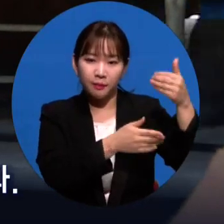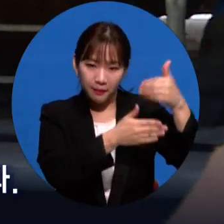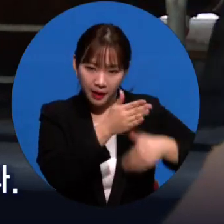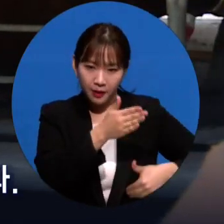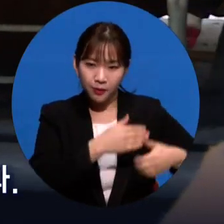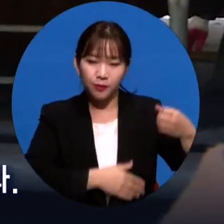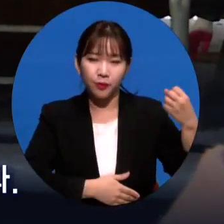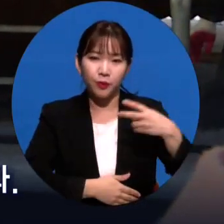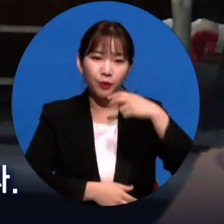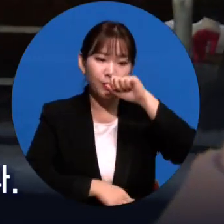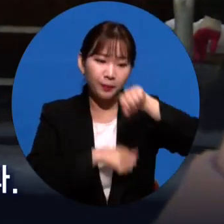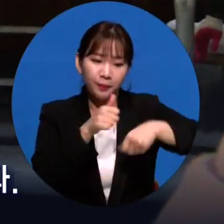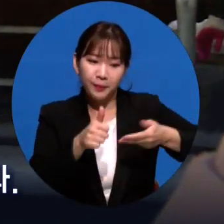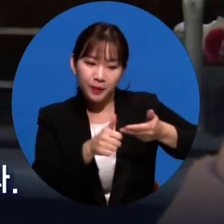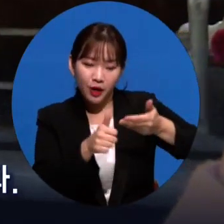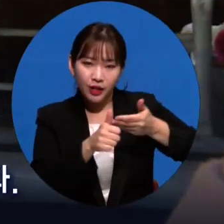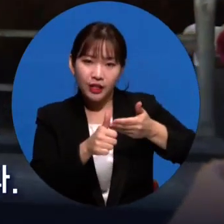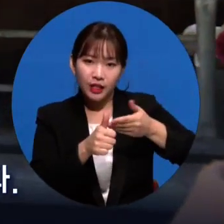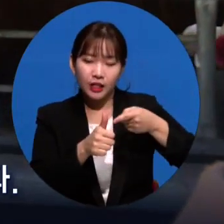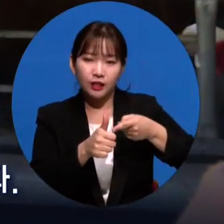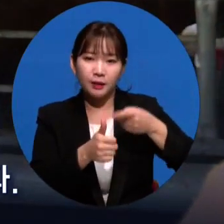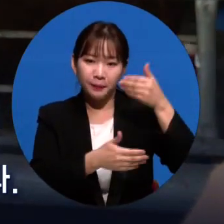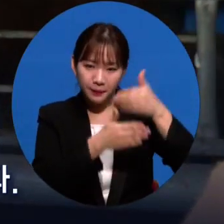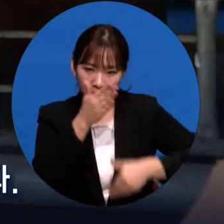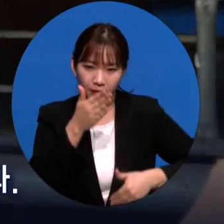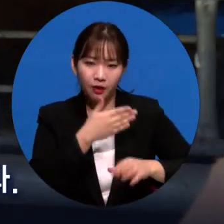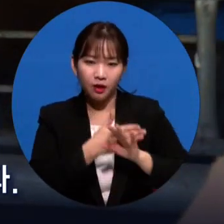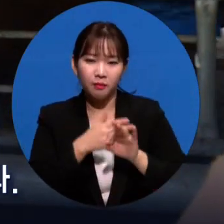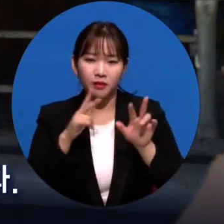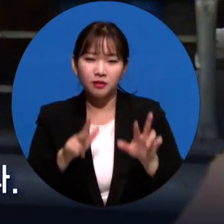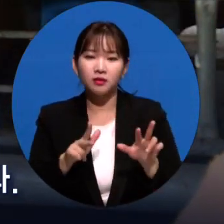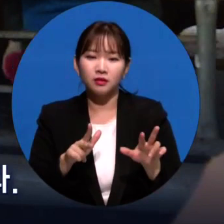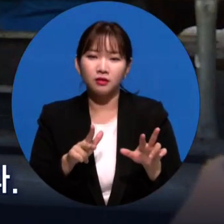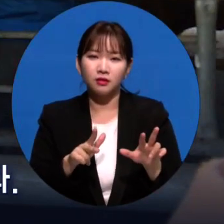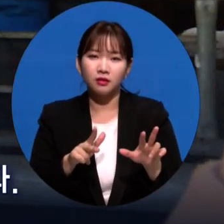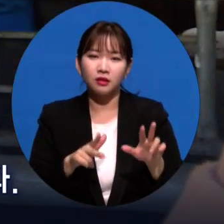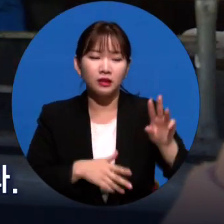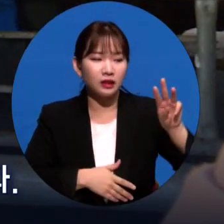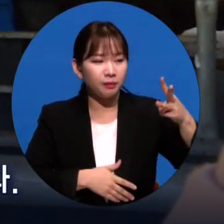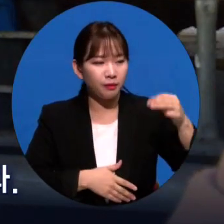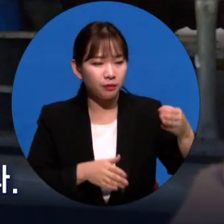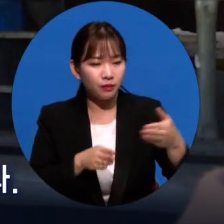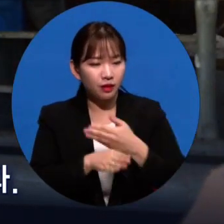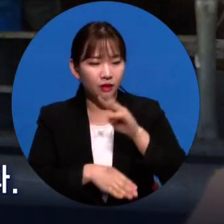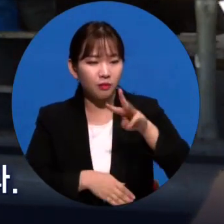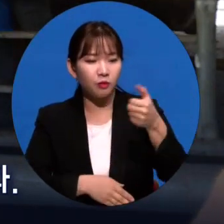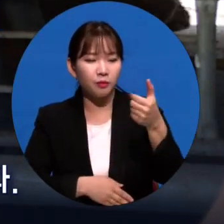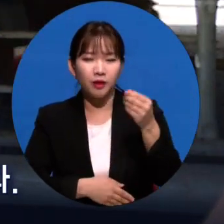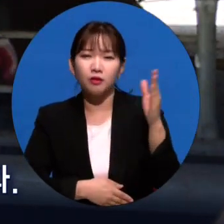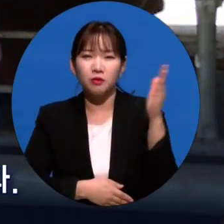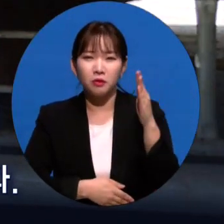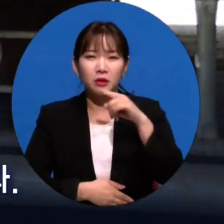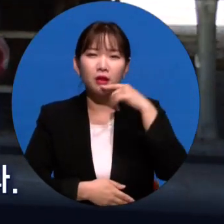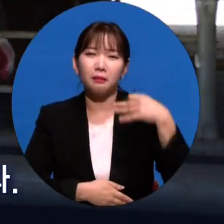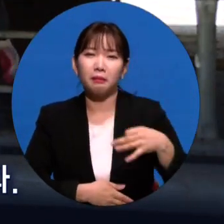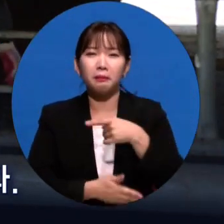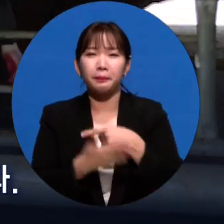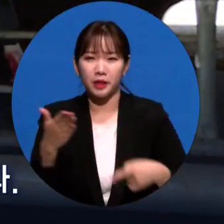송아지값 빼고 사료값 빼고 하면은 지금 현재는 한 300에서 350만 원 적자로 보고